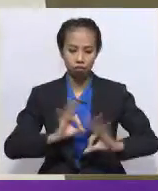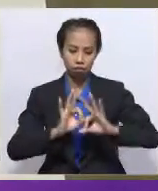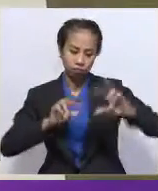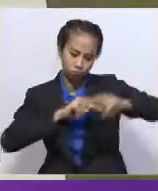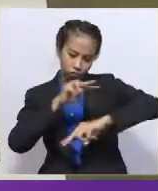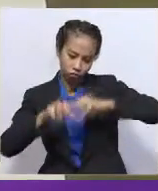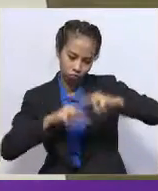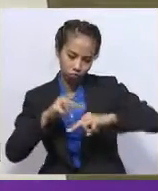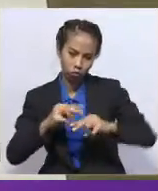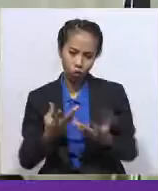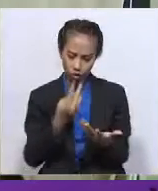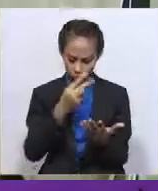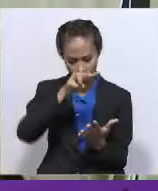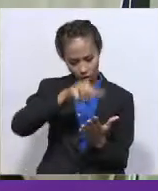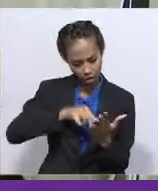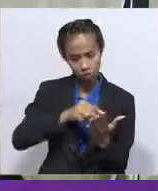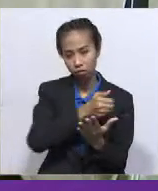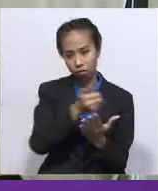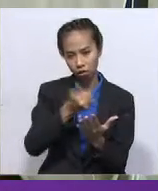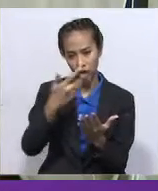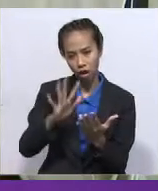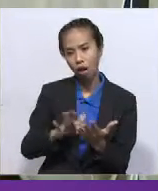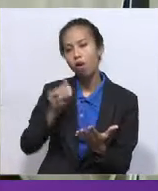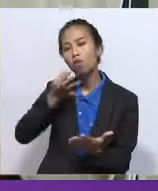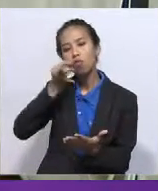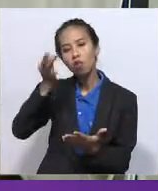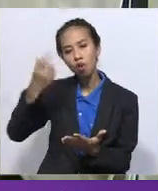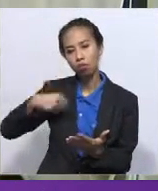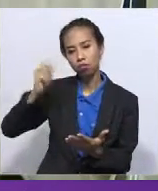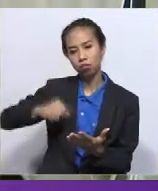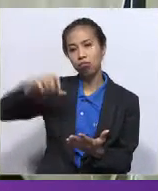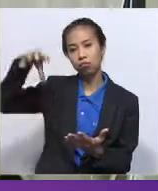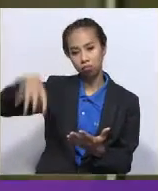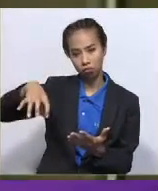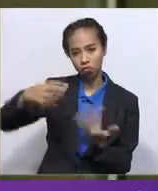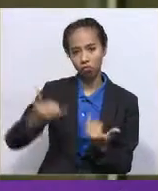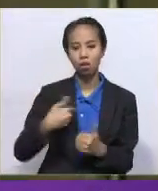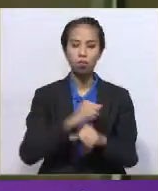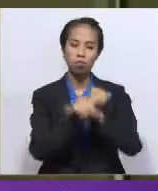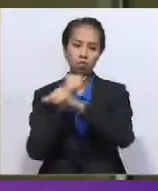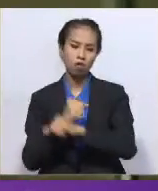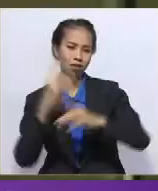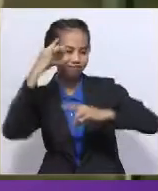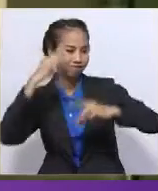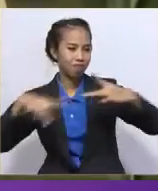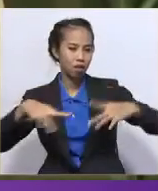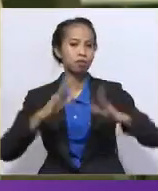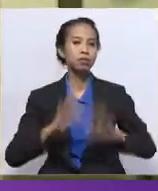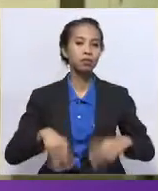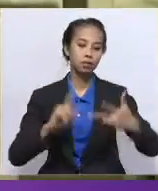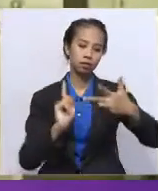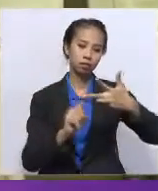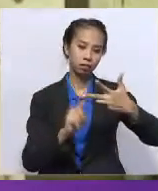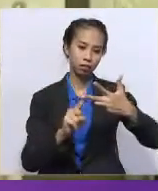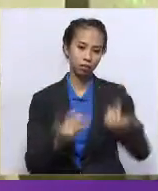คดีในชั้นอัยการอย่างรอบคอบก่อนส่งฟ้องศาลเพื่อปกป้องและป้องกันความคลาดเคลื่อนและ3ขอให้รัฐบา